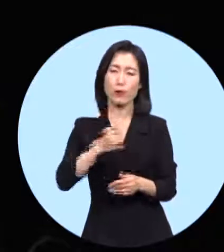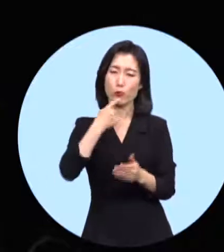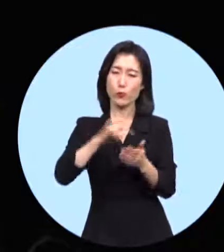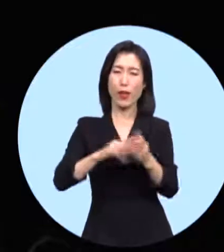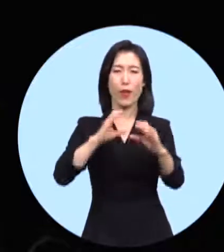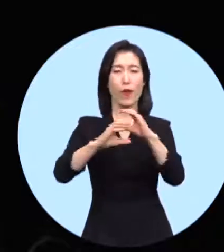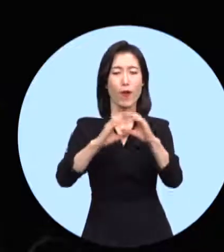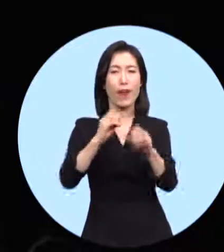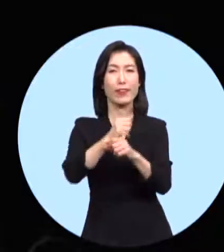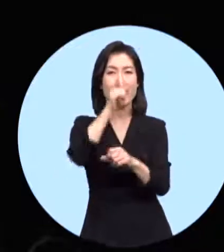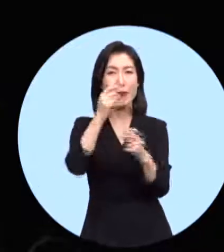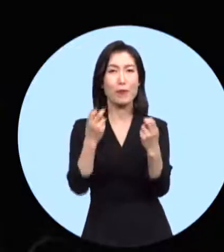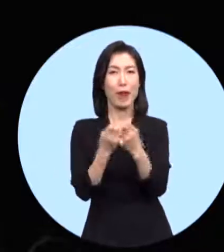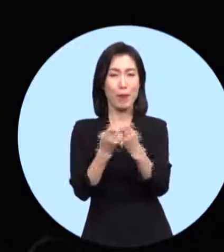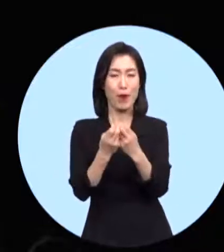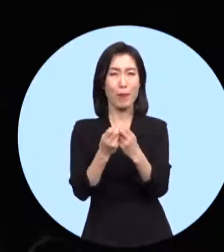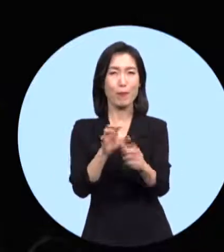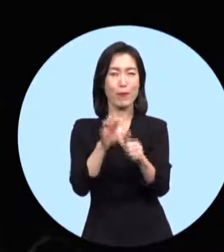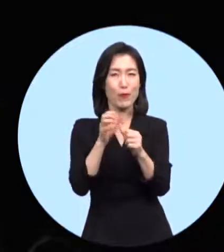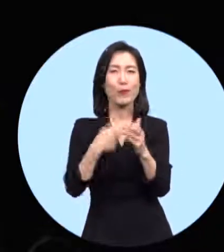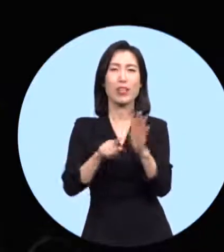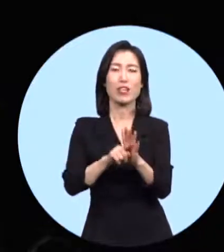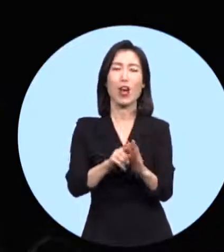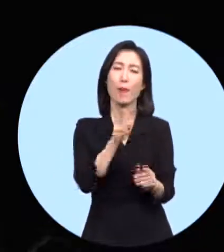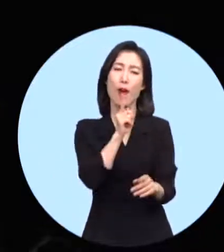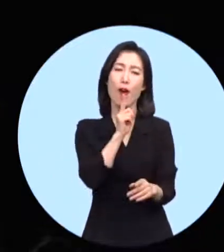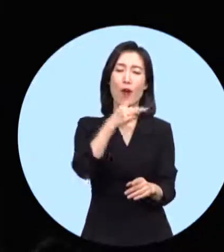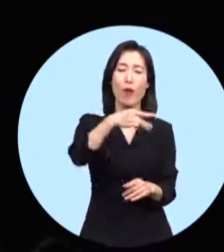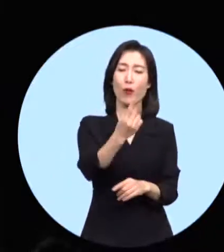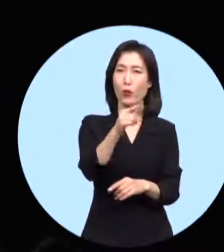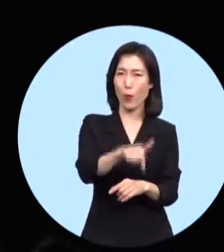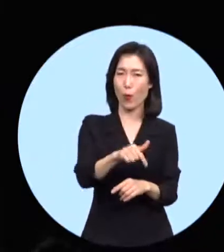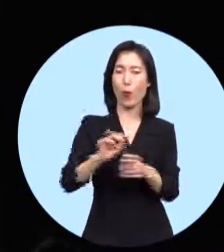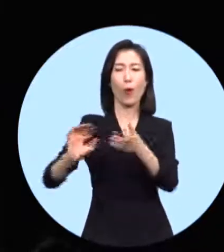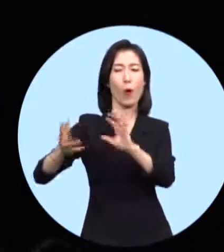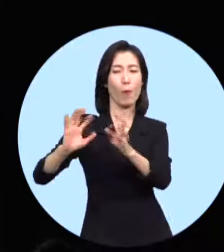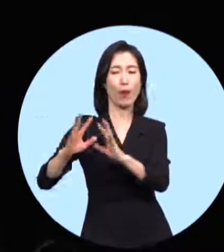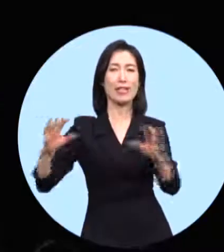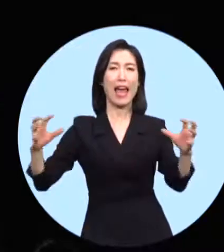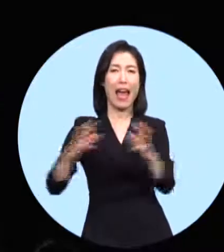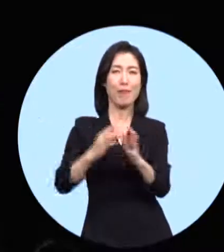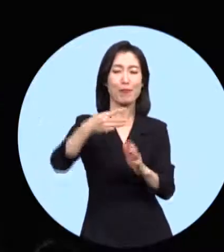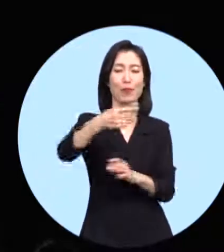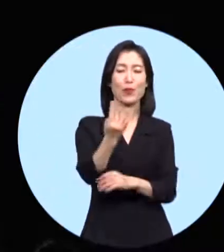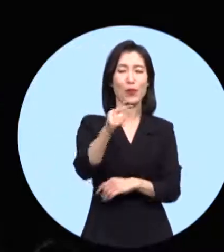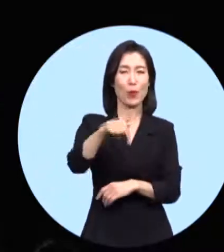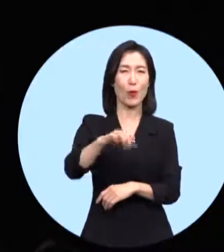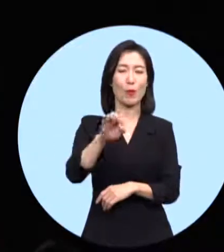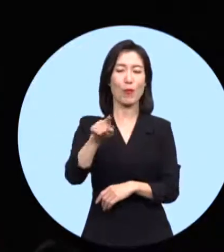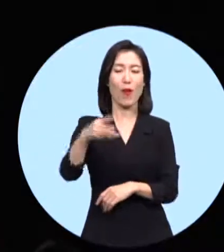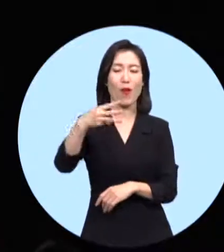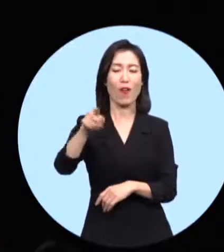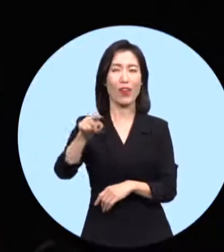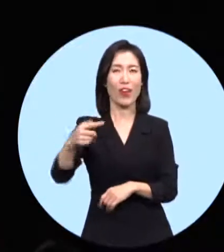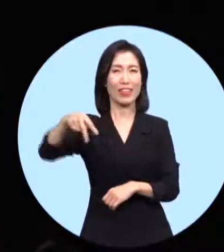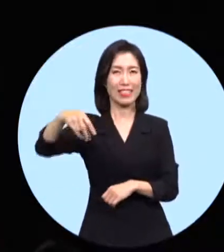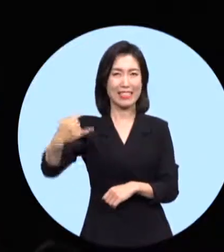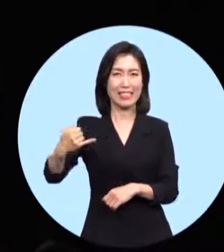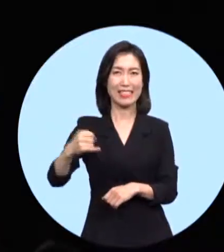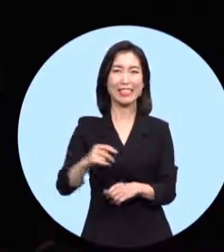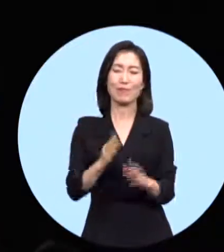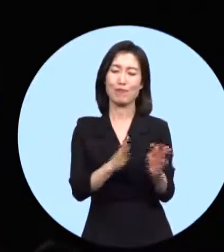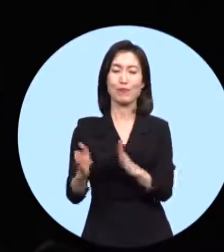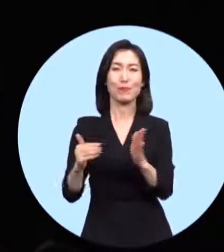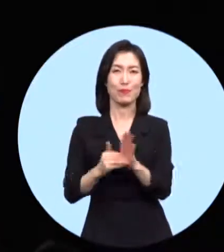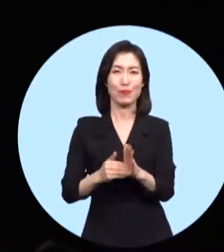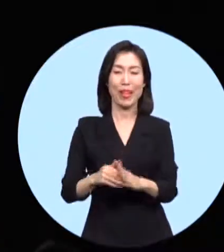수 있는 방법으로 토크와 컨퍼런스를 결합한 방식인 톡퍼런스를 구성하였습니다.